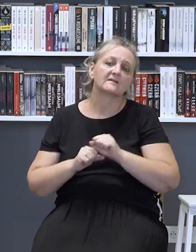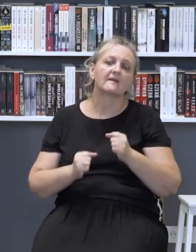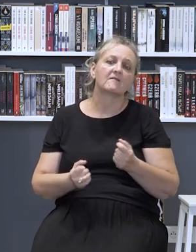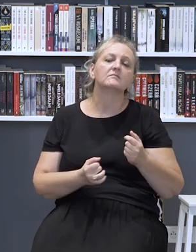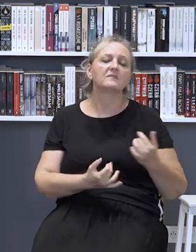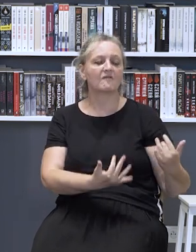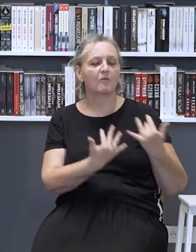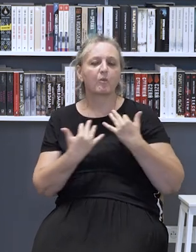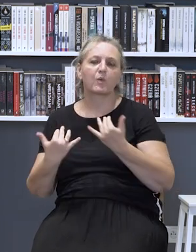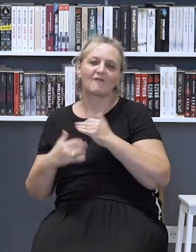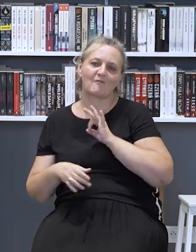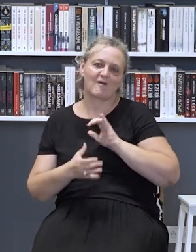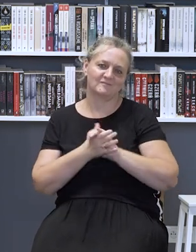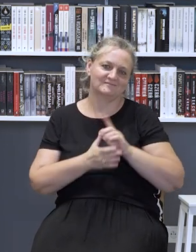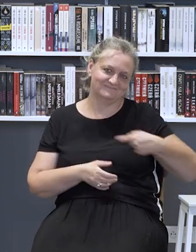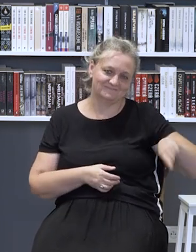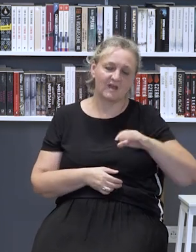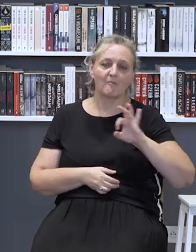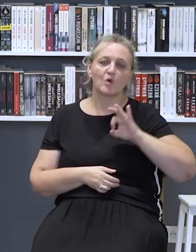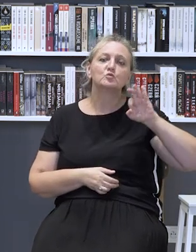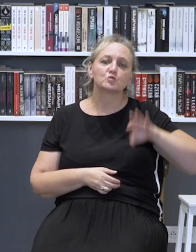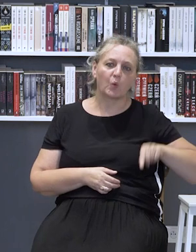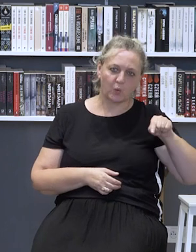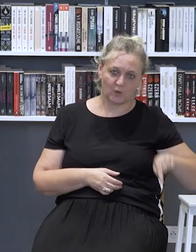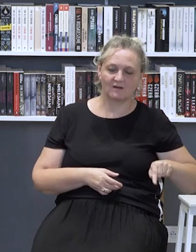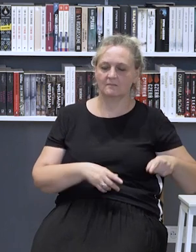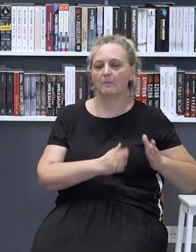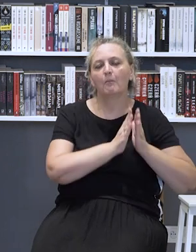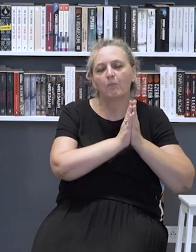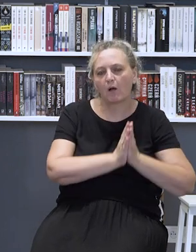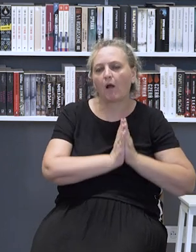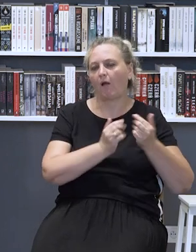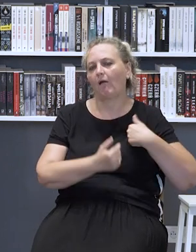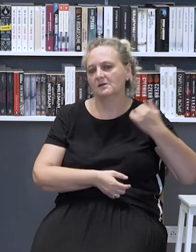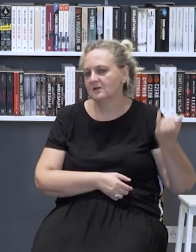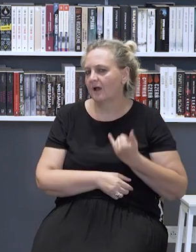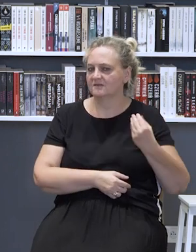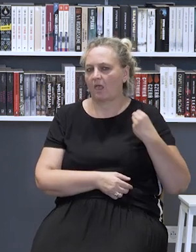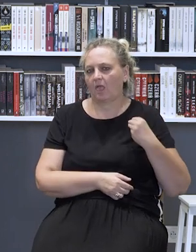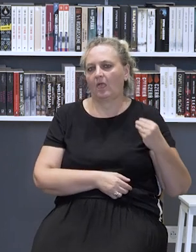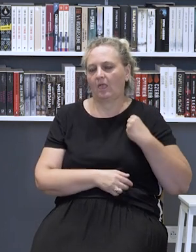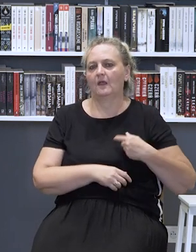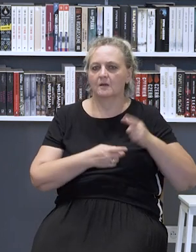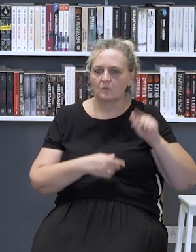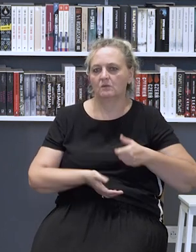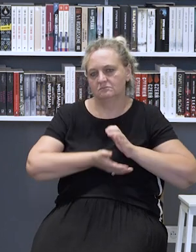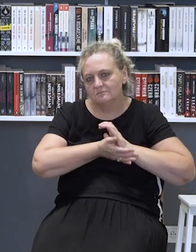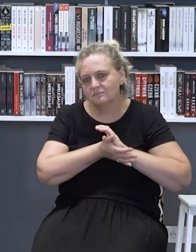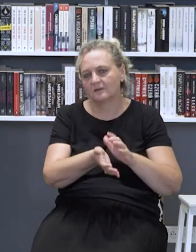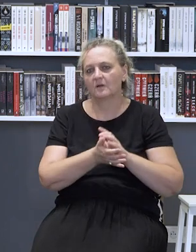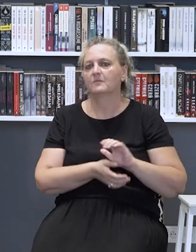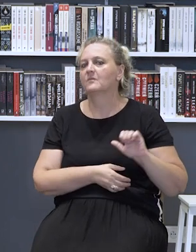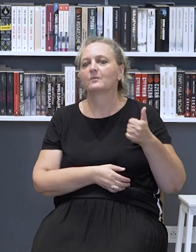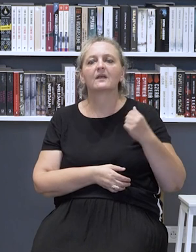moich najbliższych. Moja córka już od bardzo dawna mnie prosiła, żebym wydała, opublikowała,